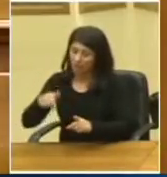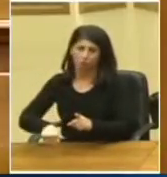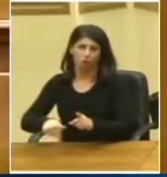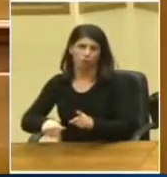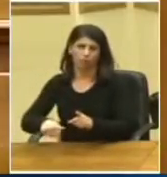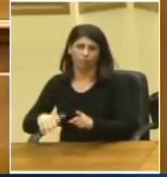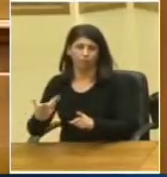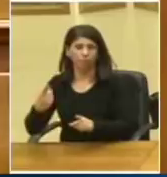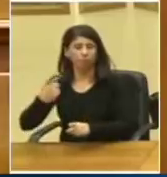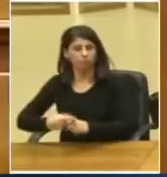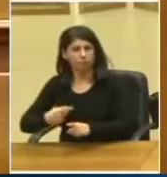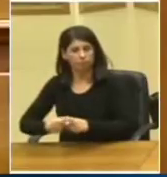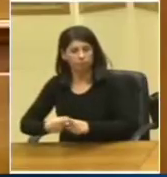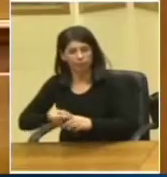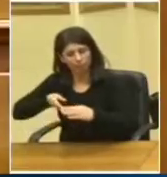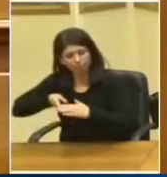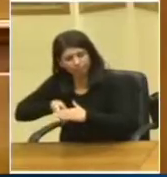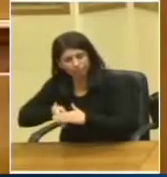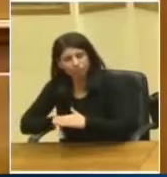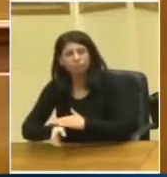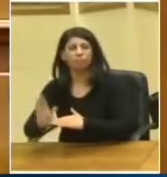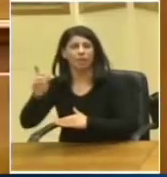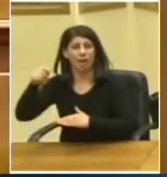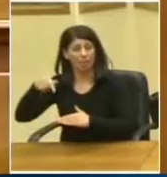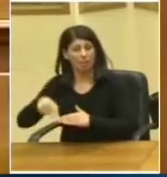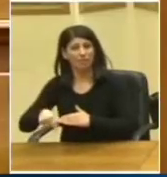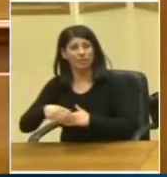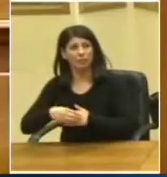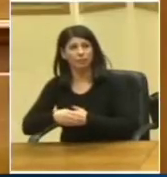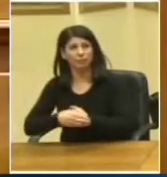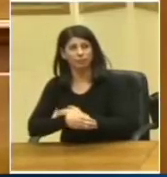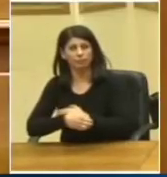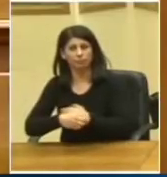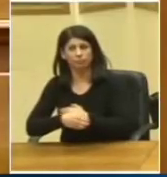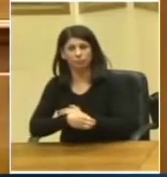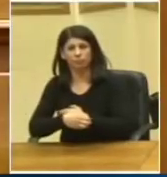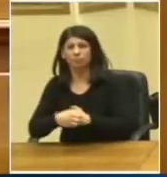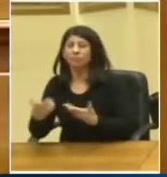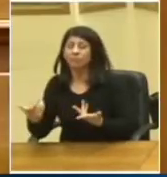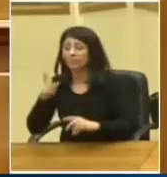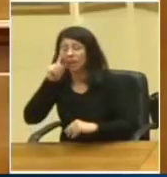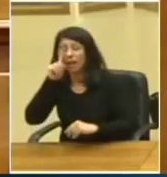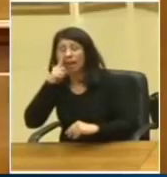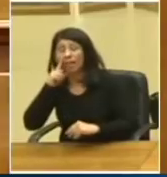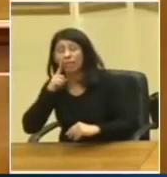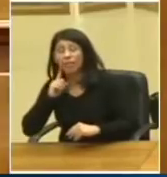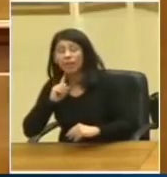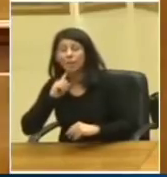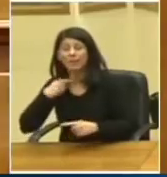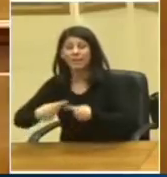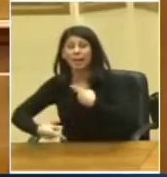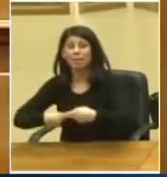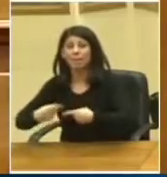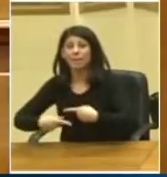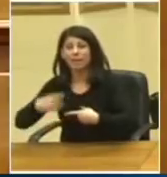που η χώρα μας εξέρχεται από αυτή την δραματική εμπειρία των μνημονίων από αυτή